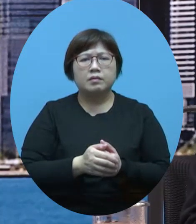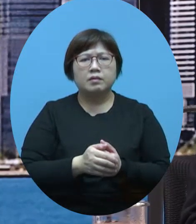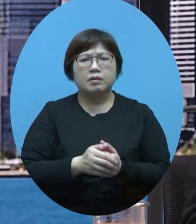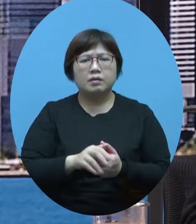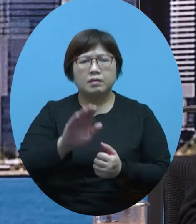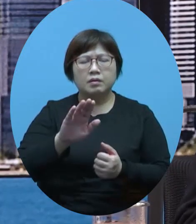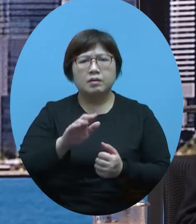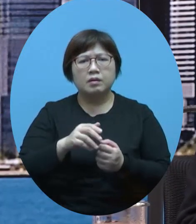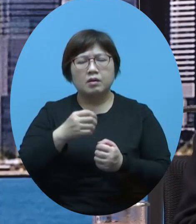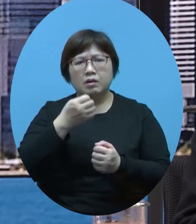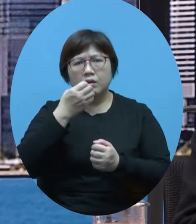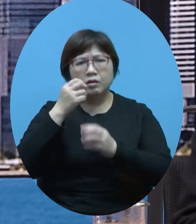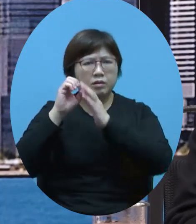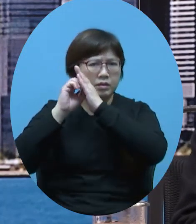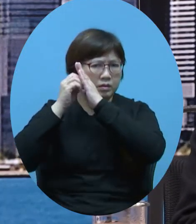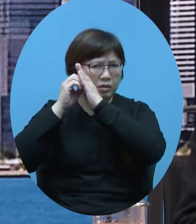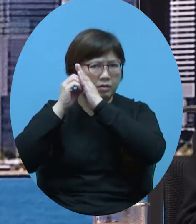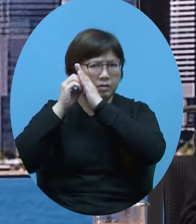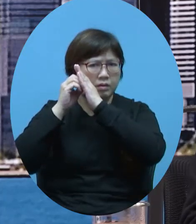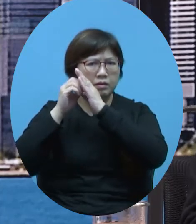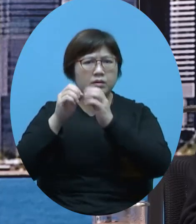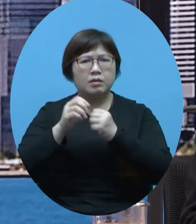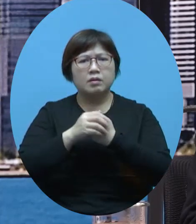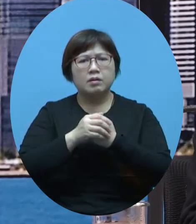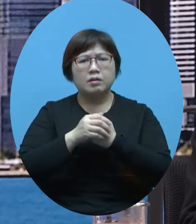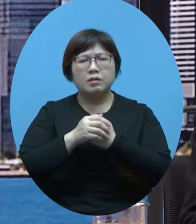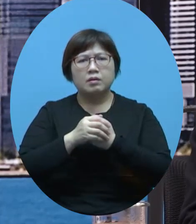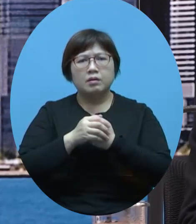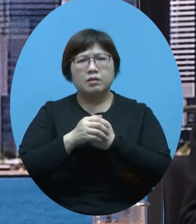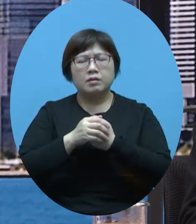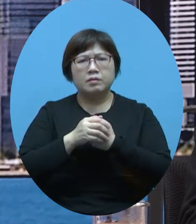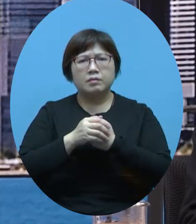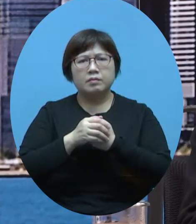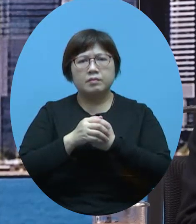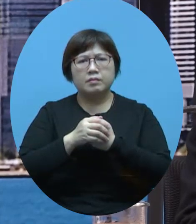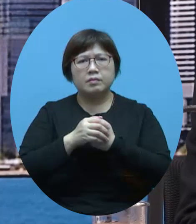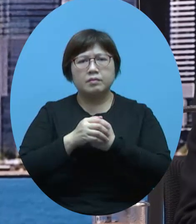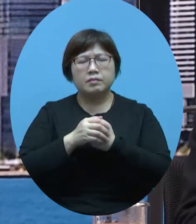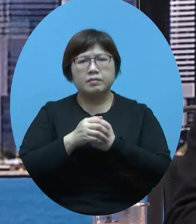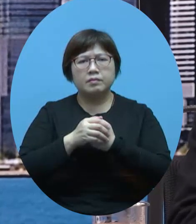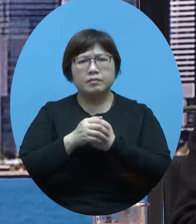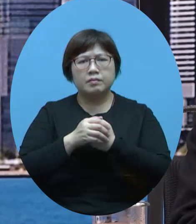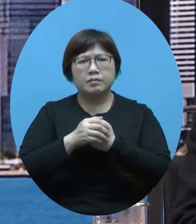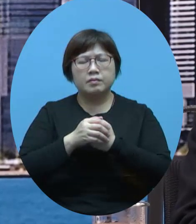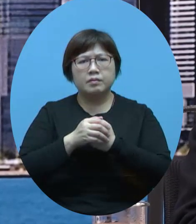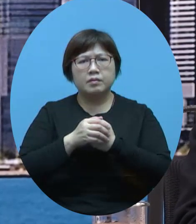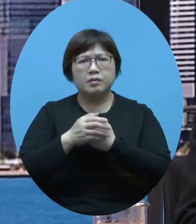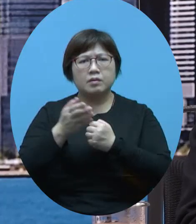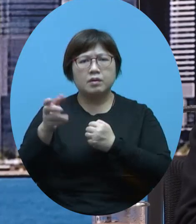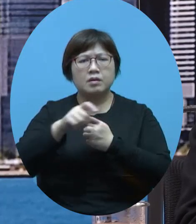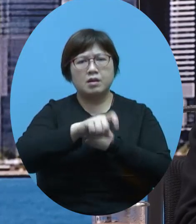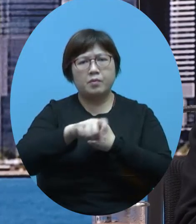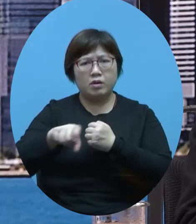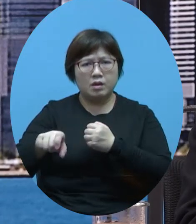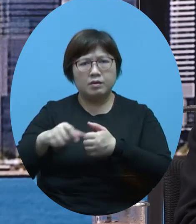Hi, I'm from RTHK. Firstly, on the the Nepalese person that was wrongly sent to the isolation ward. Can you explain